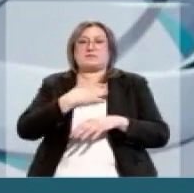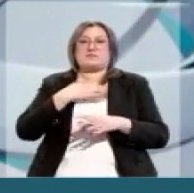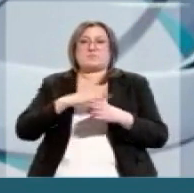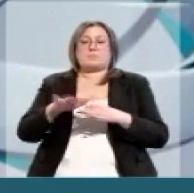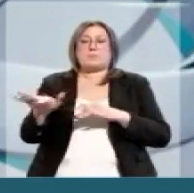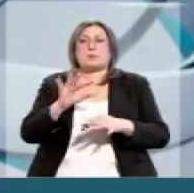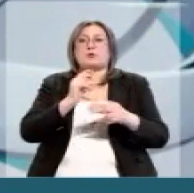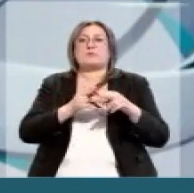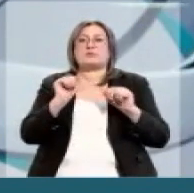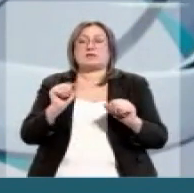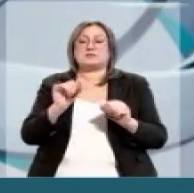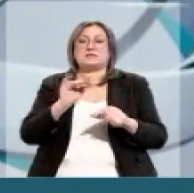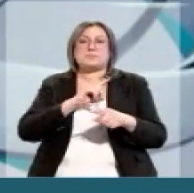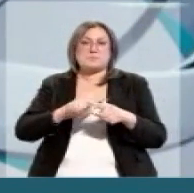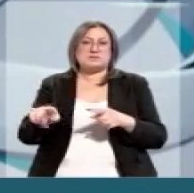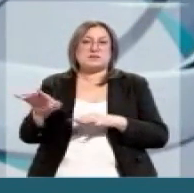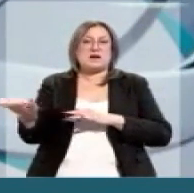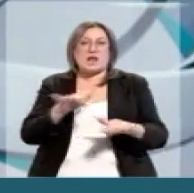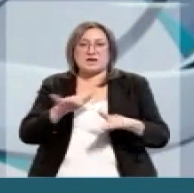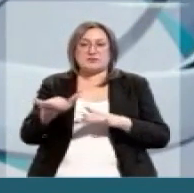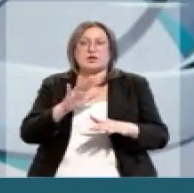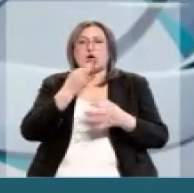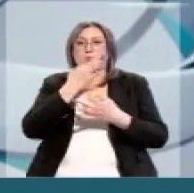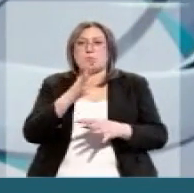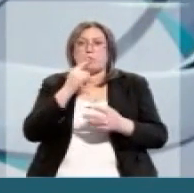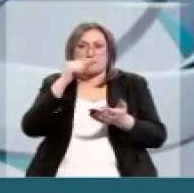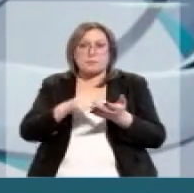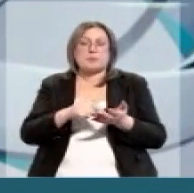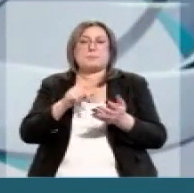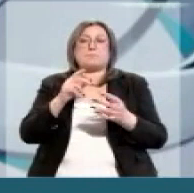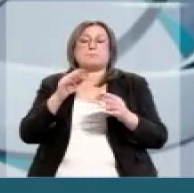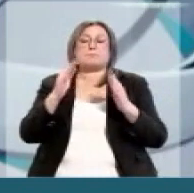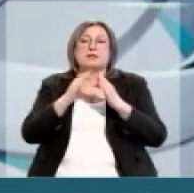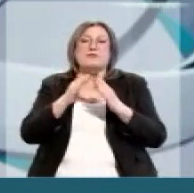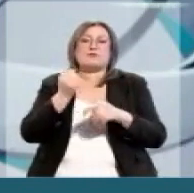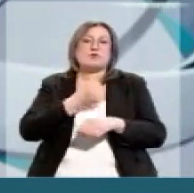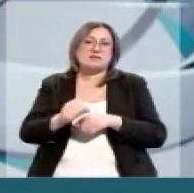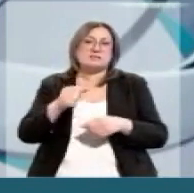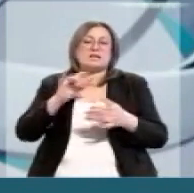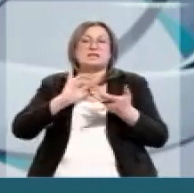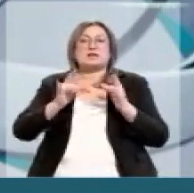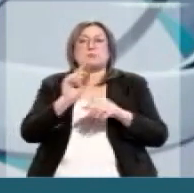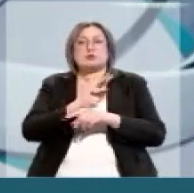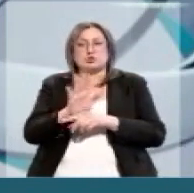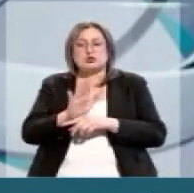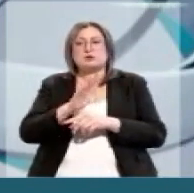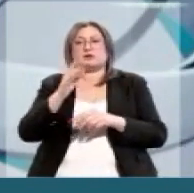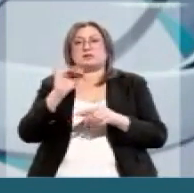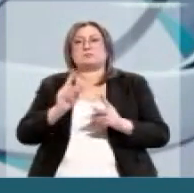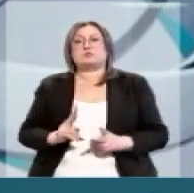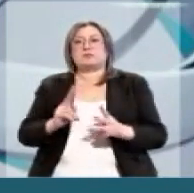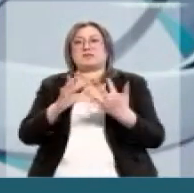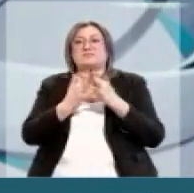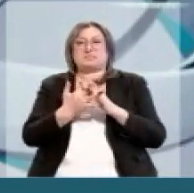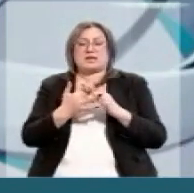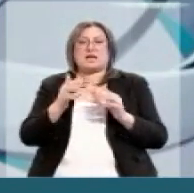мер по профилактике и оперативного реагирования к любому проявлению бытового насилия, интернет-мошенничества и преступлений в сельской